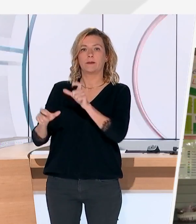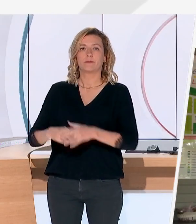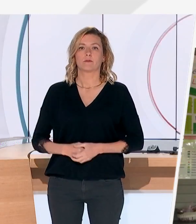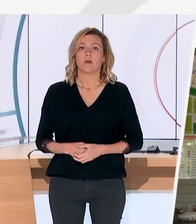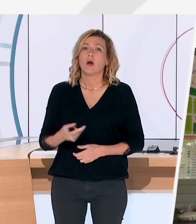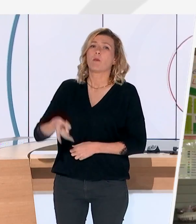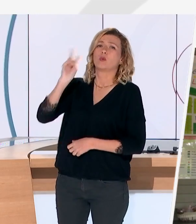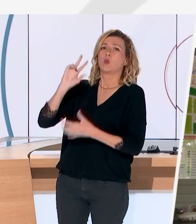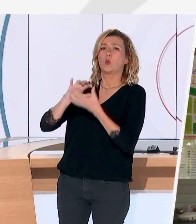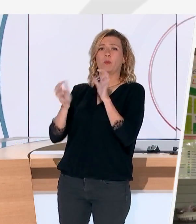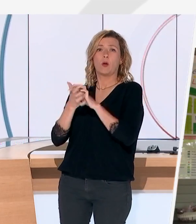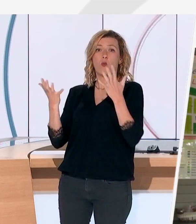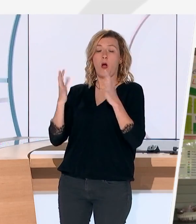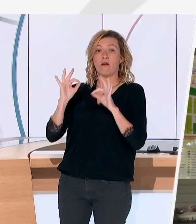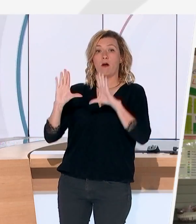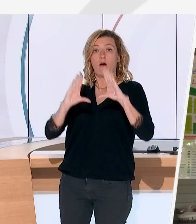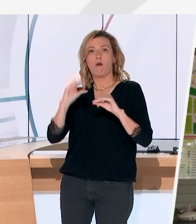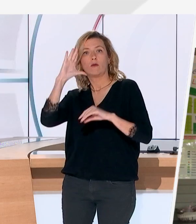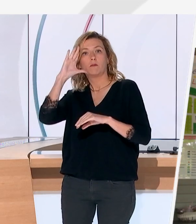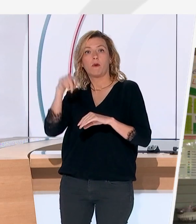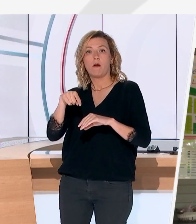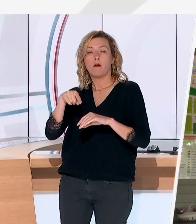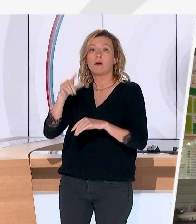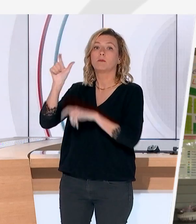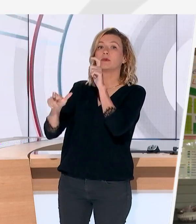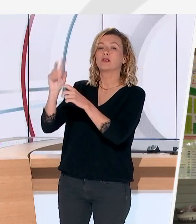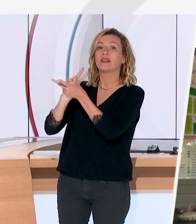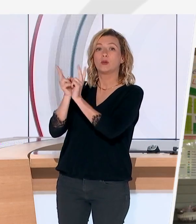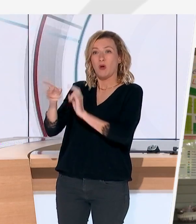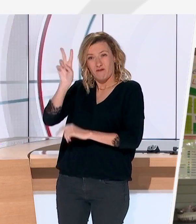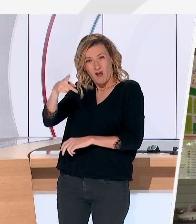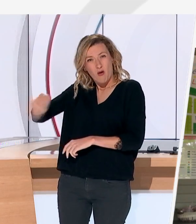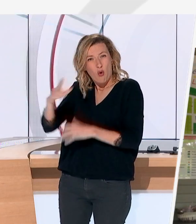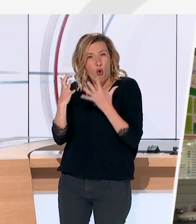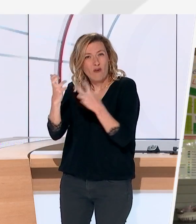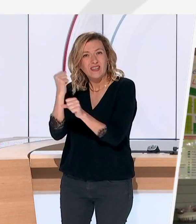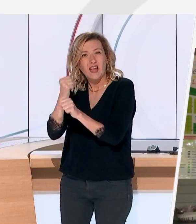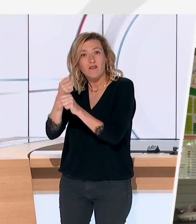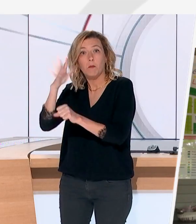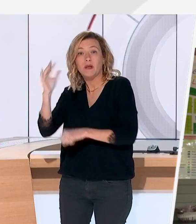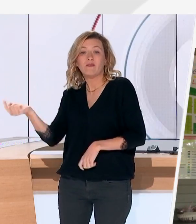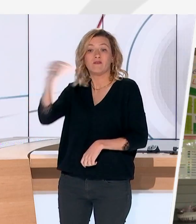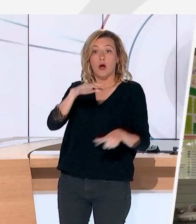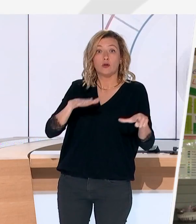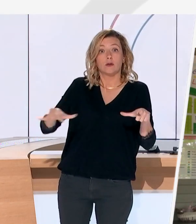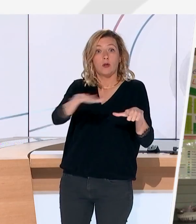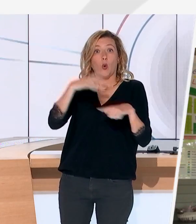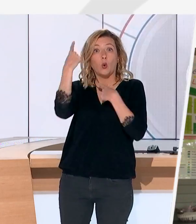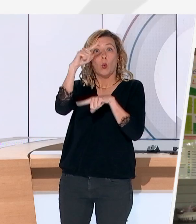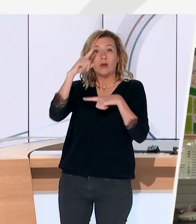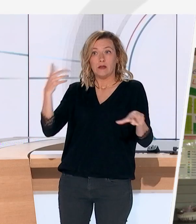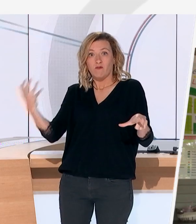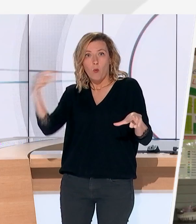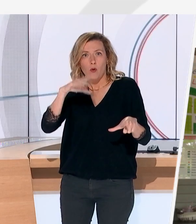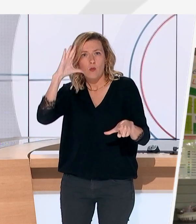Le plus compliqué, c'est de loger nos saisonniers. Parce que tout le monde souhaite travailler, mais n'est pas d'ici, n'a pas de pied-à-terre